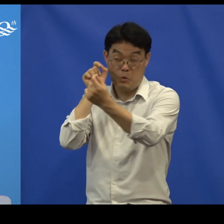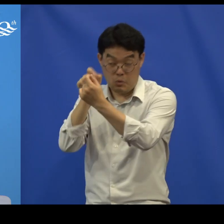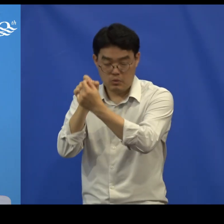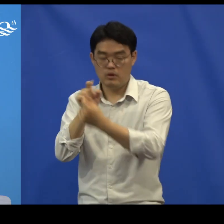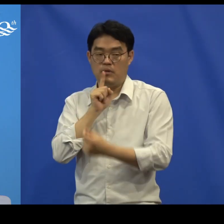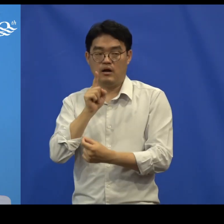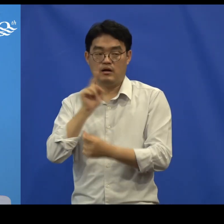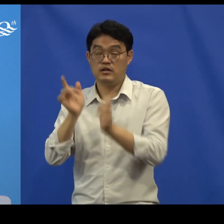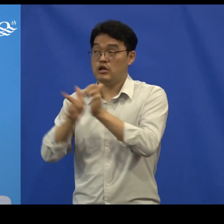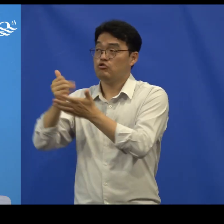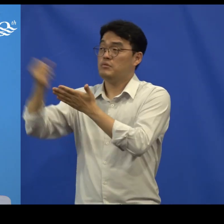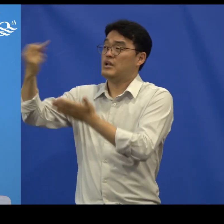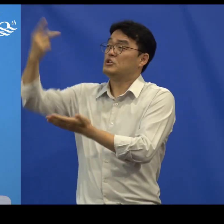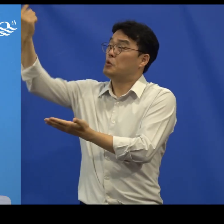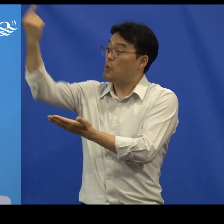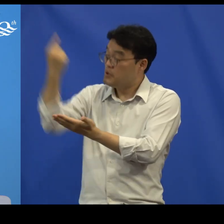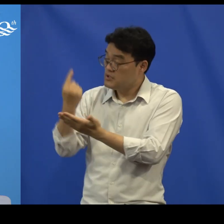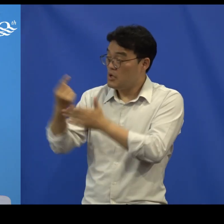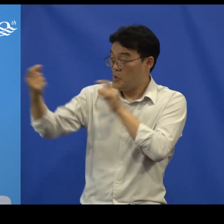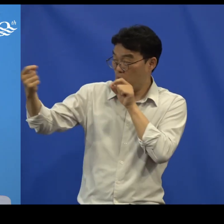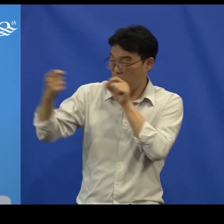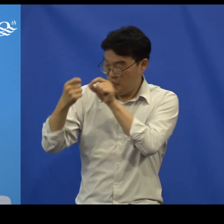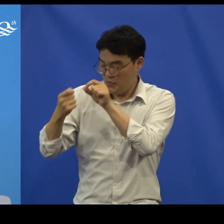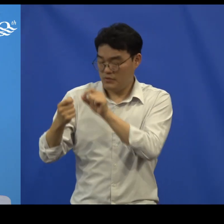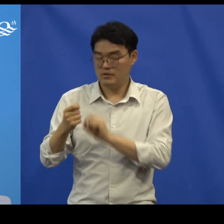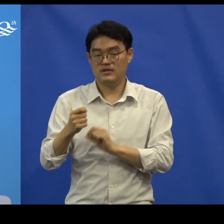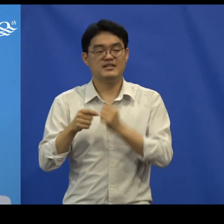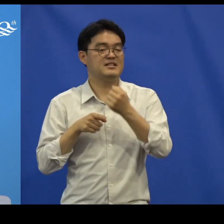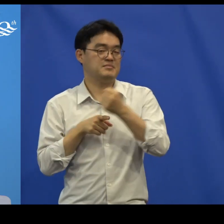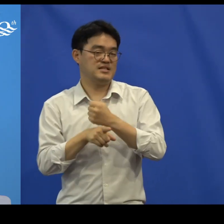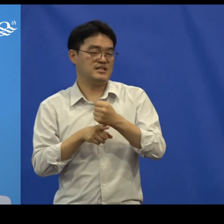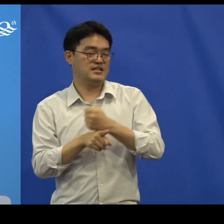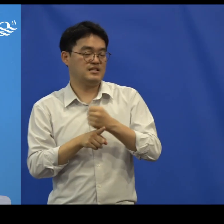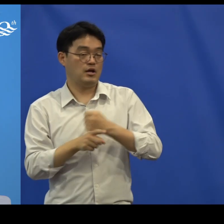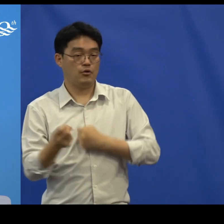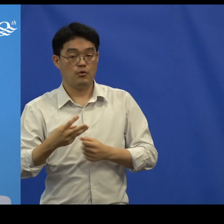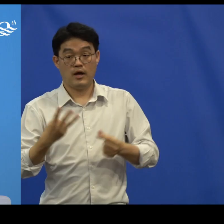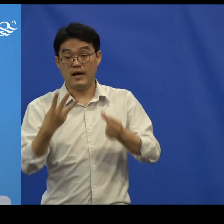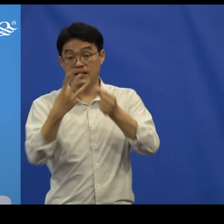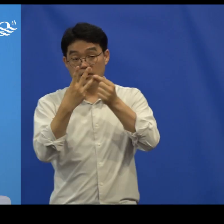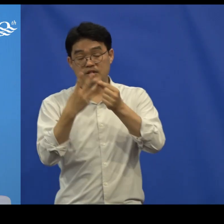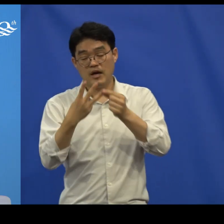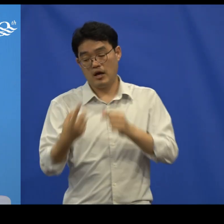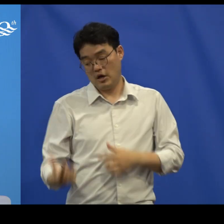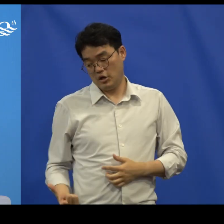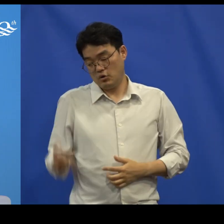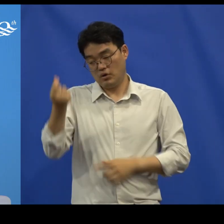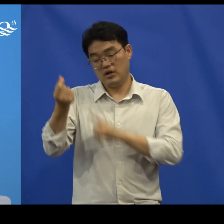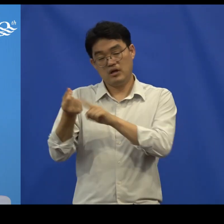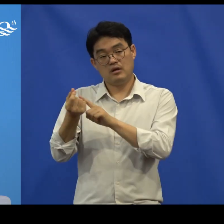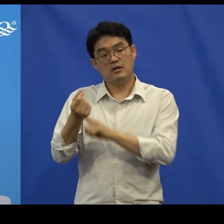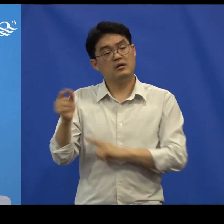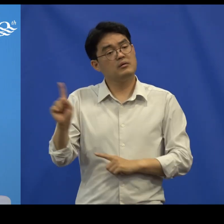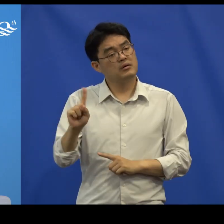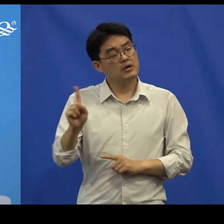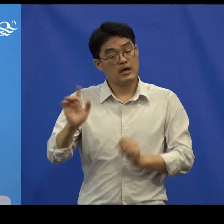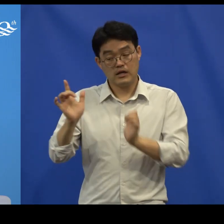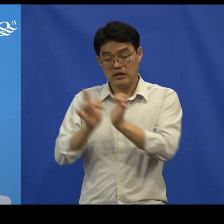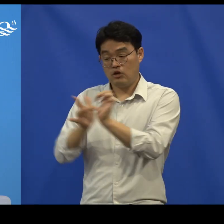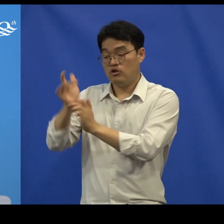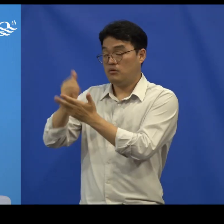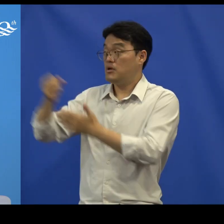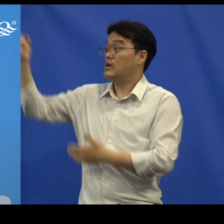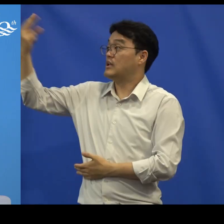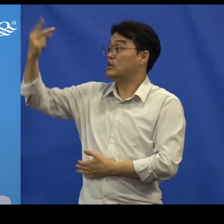그게 속히의 의미를 갖고 있습니다. 세 번째는 이 속히라는 이 말에는 그리스도의 재림을 아무도 막을